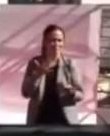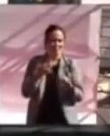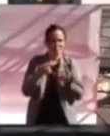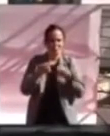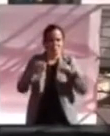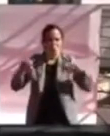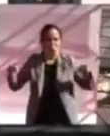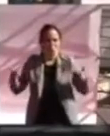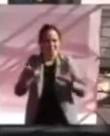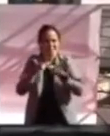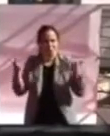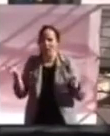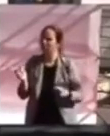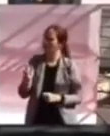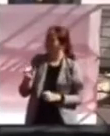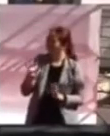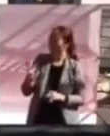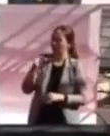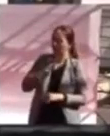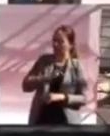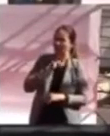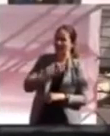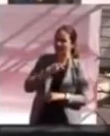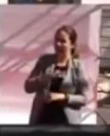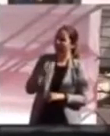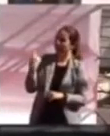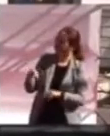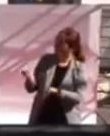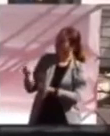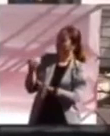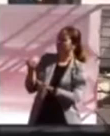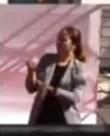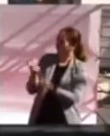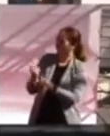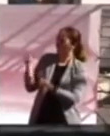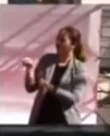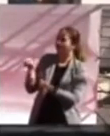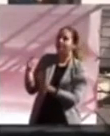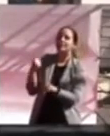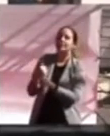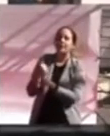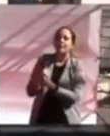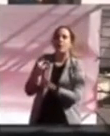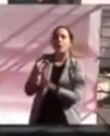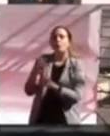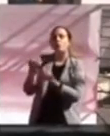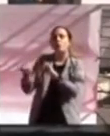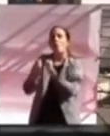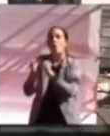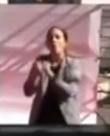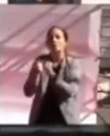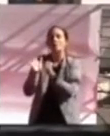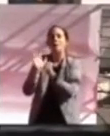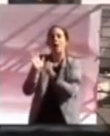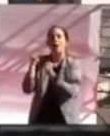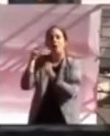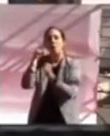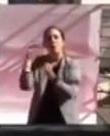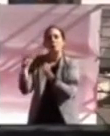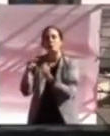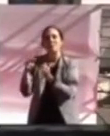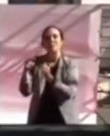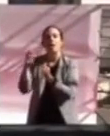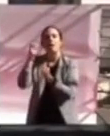il punto è questo dobbiamo vincere la grande battaglia culturale far capire fino in fondo a